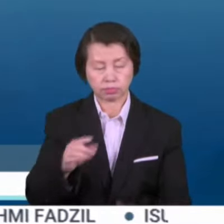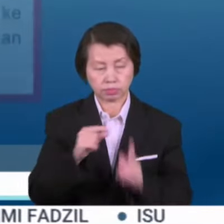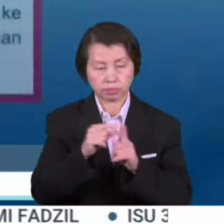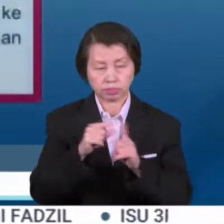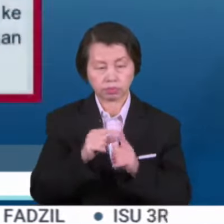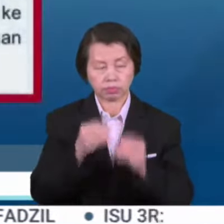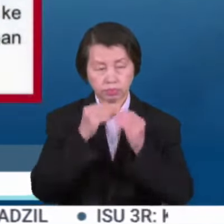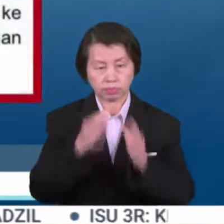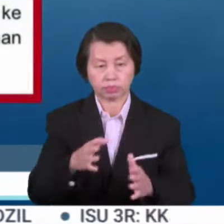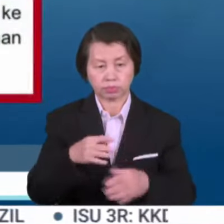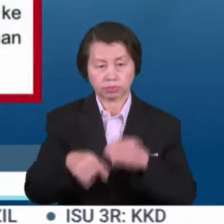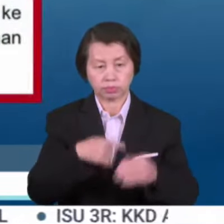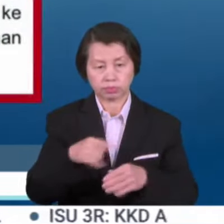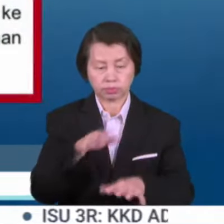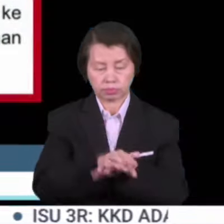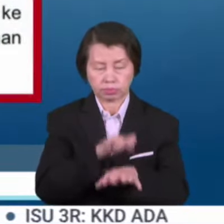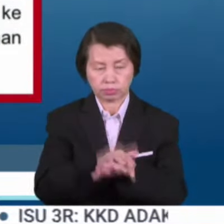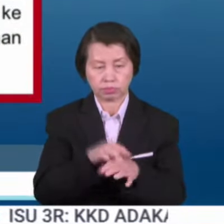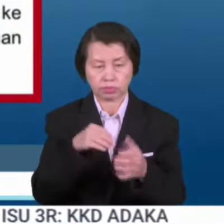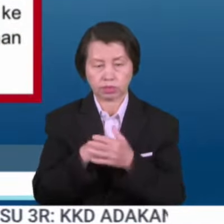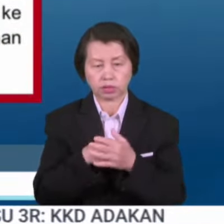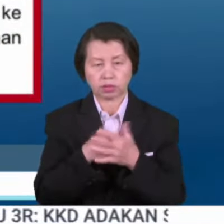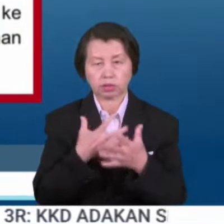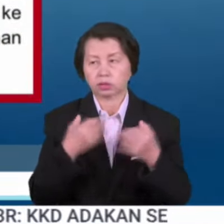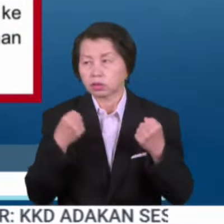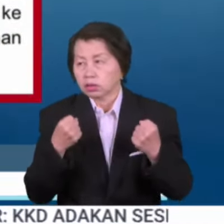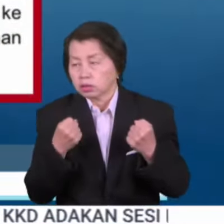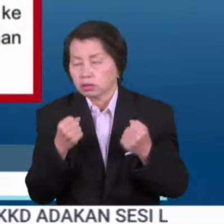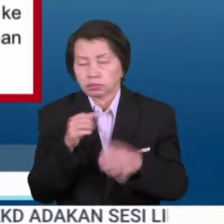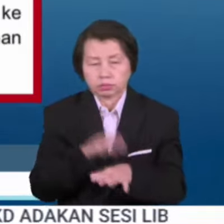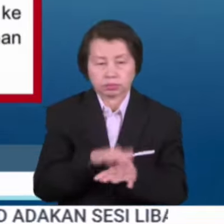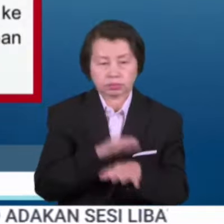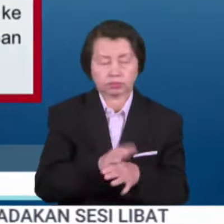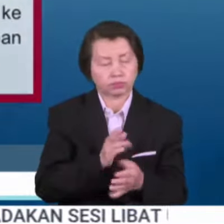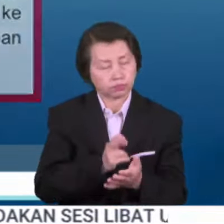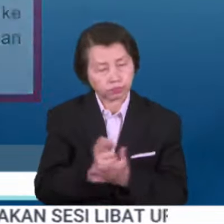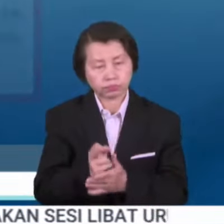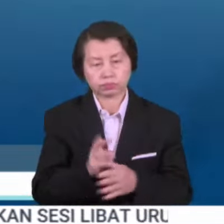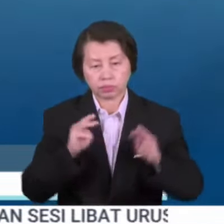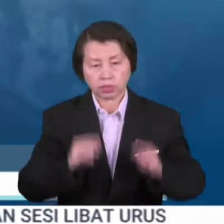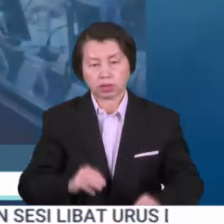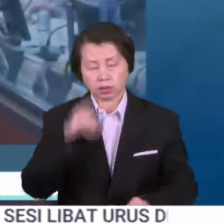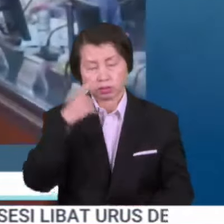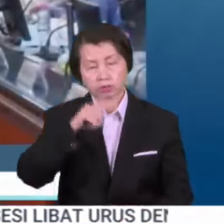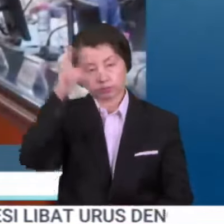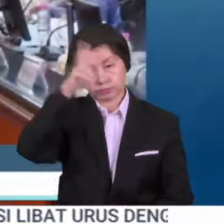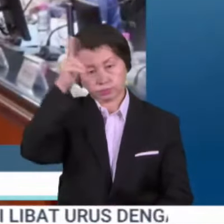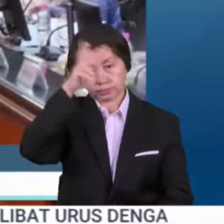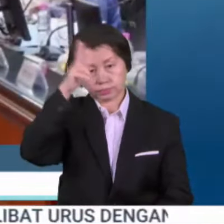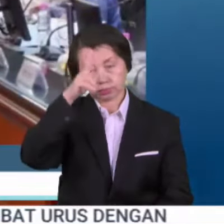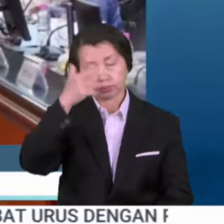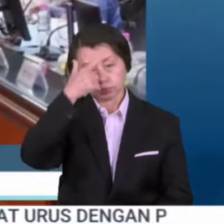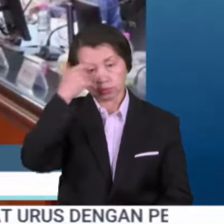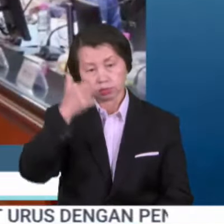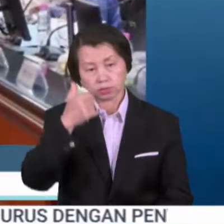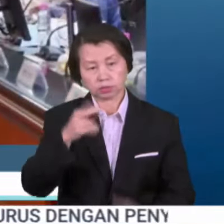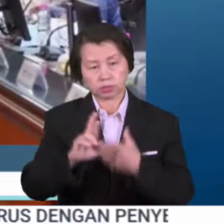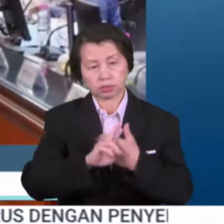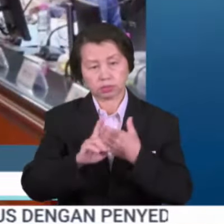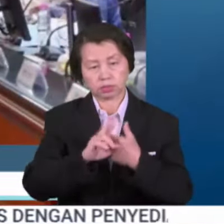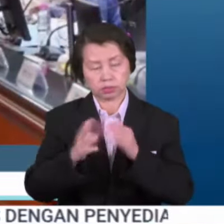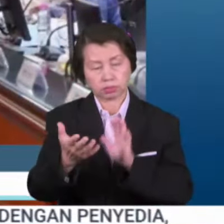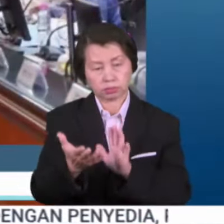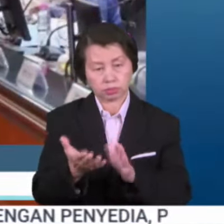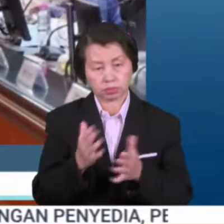turut memaklumkan menangani isu kesesakan di penjara menjadi keutamaan hak asasi manusia bagi kerajaan memenangkan risiko yang